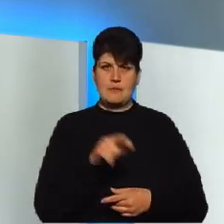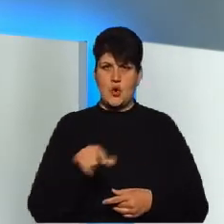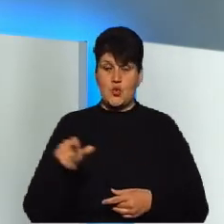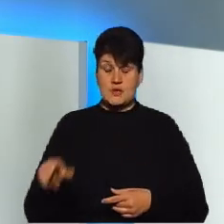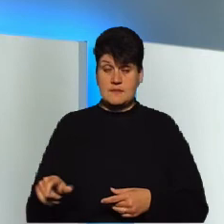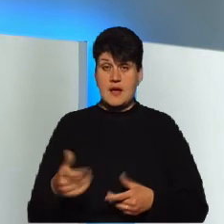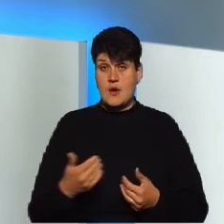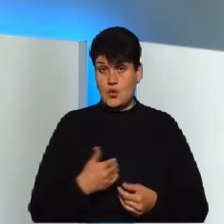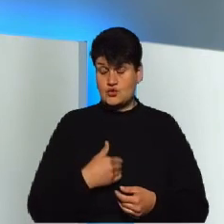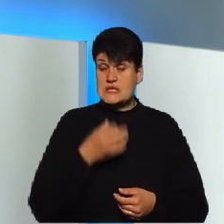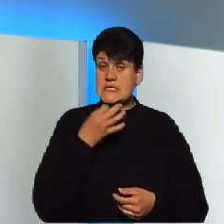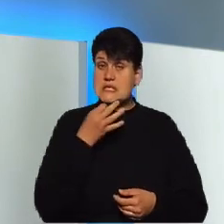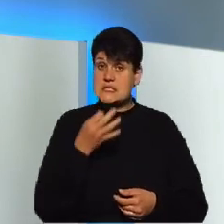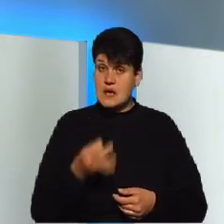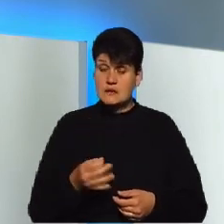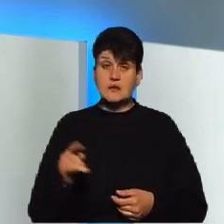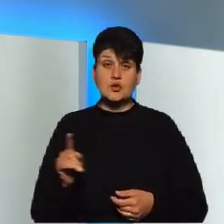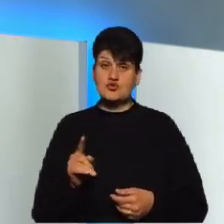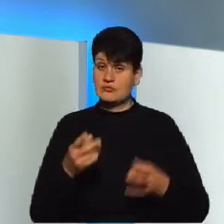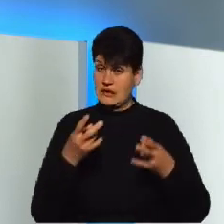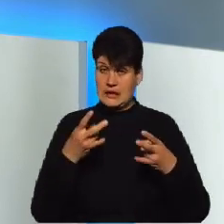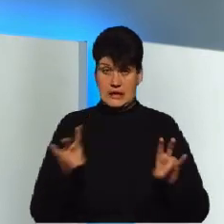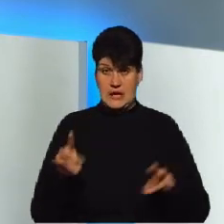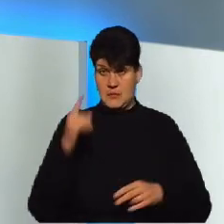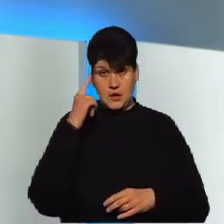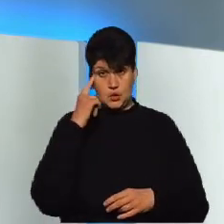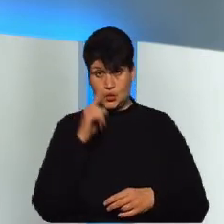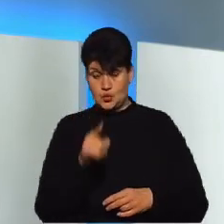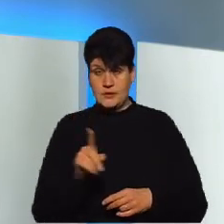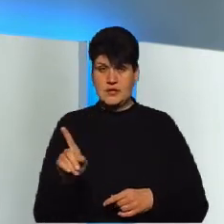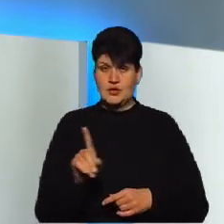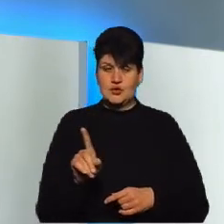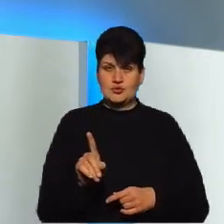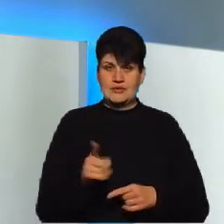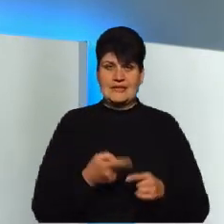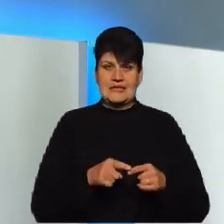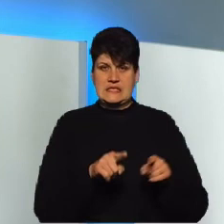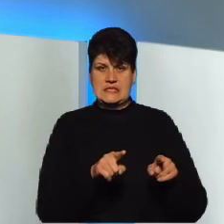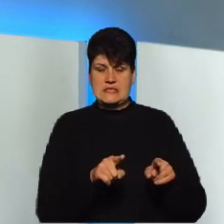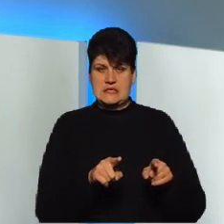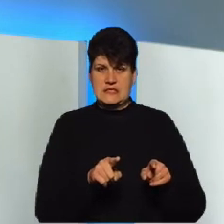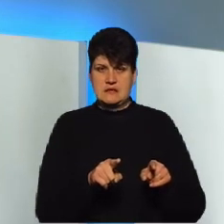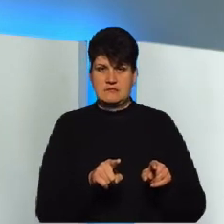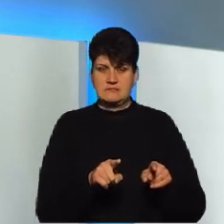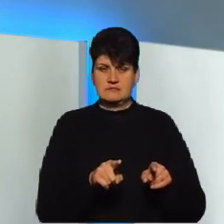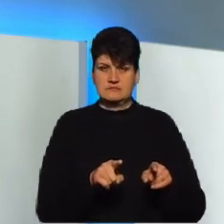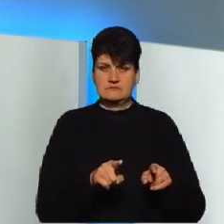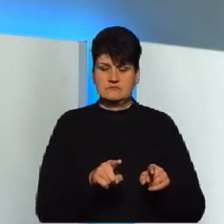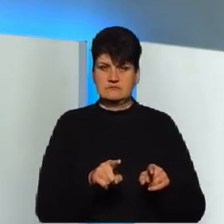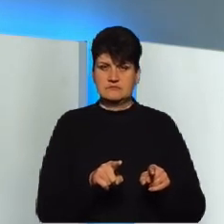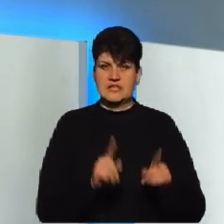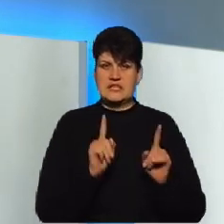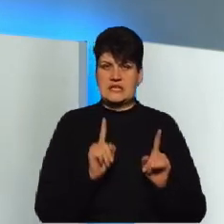хочу сказати, що не треба думати, що ось такі там реакції, вони характерні тільки для